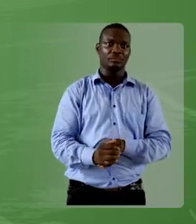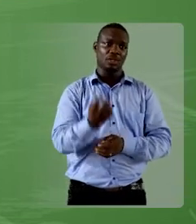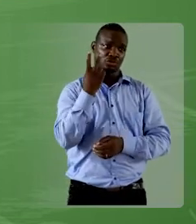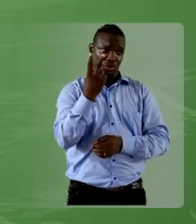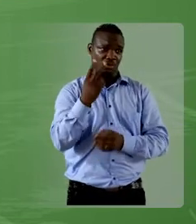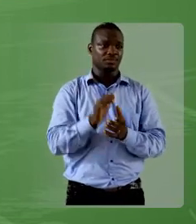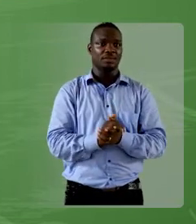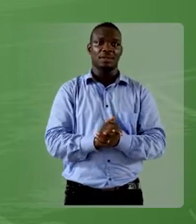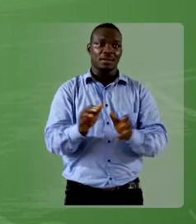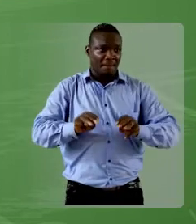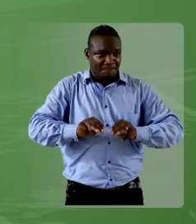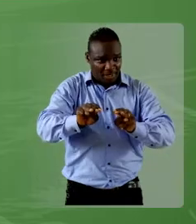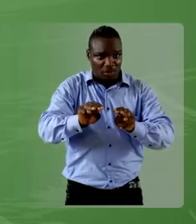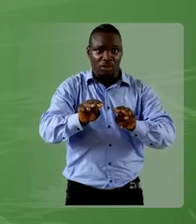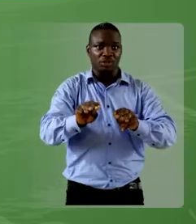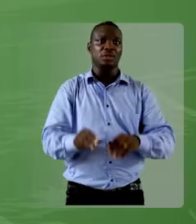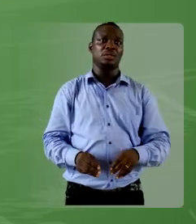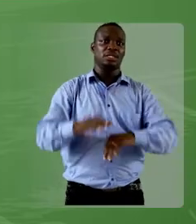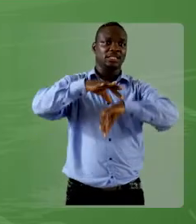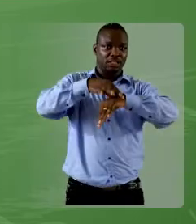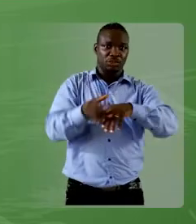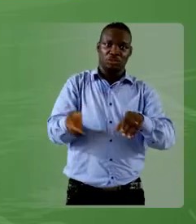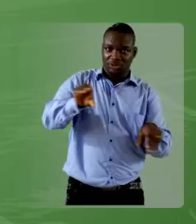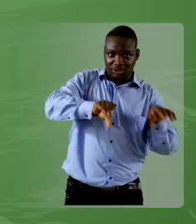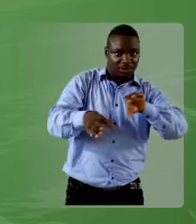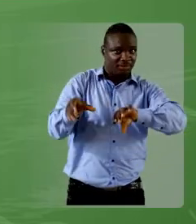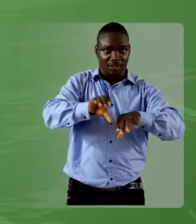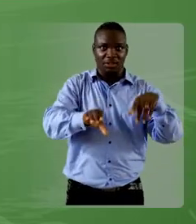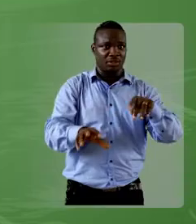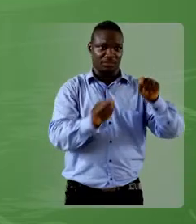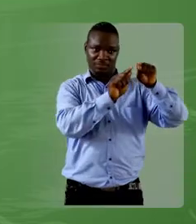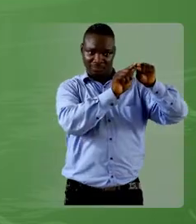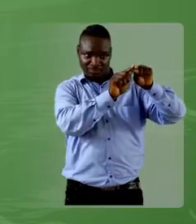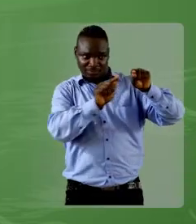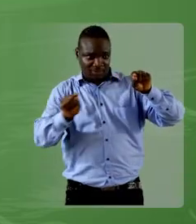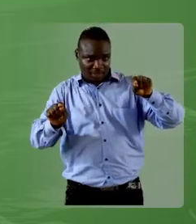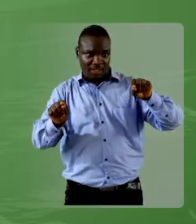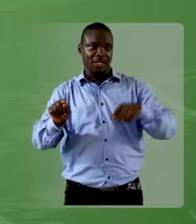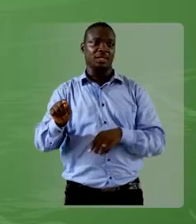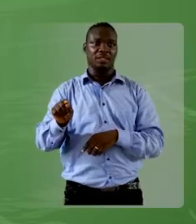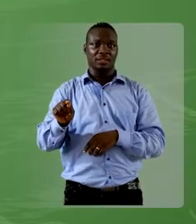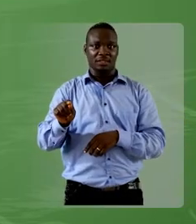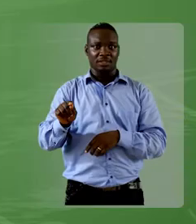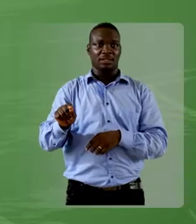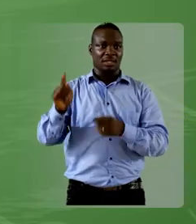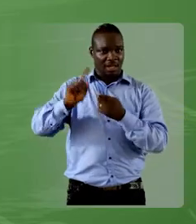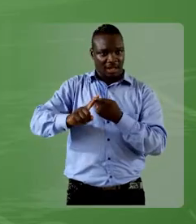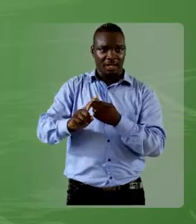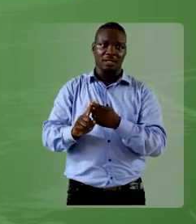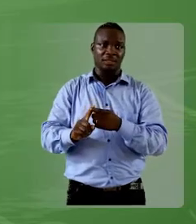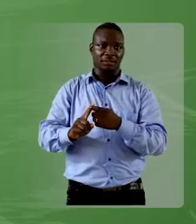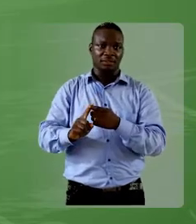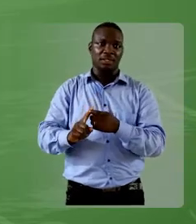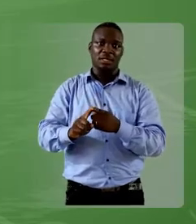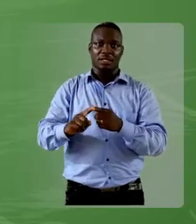En petit 2, la méthode de prospection géochimique est reliée au type